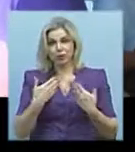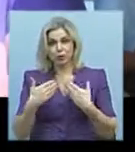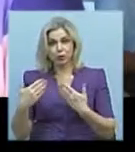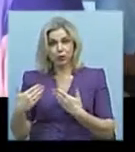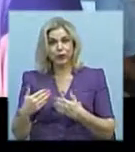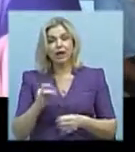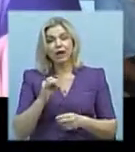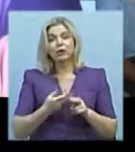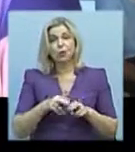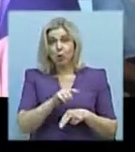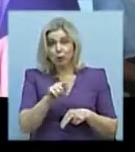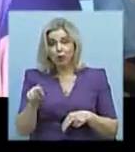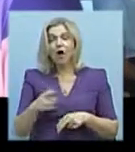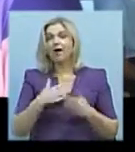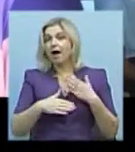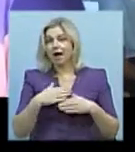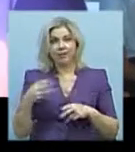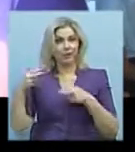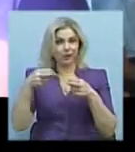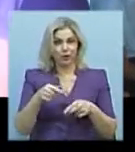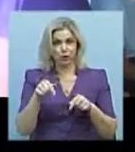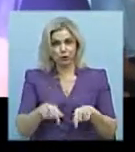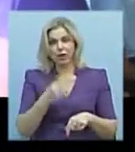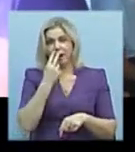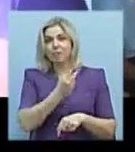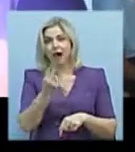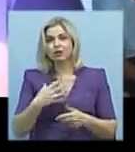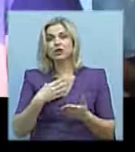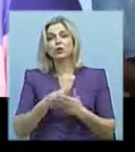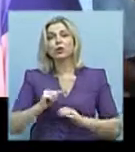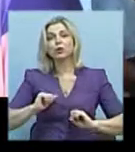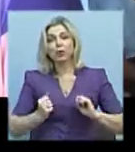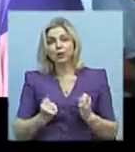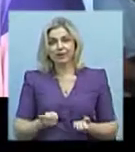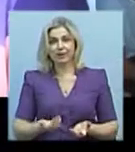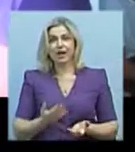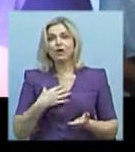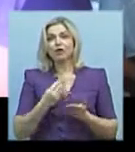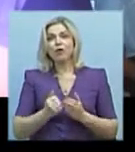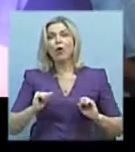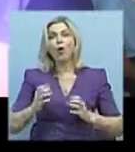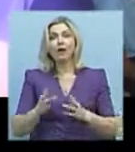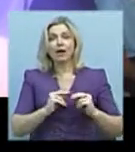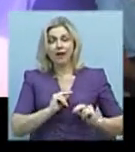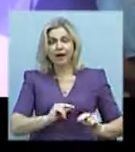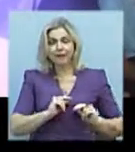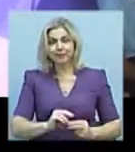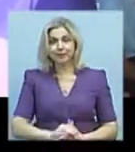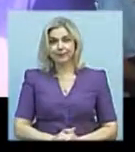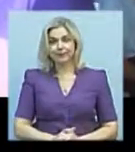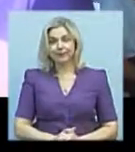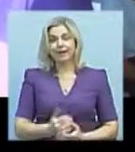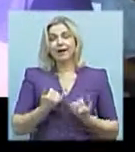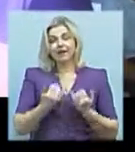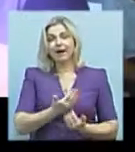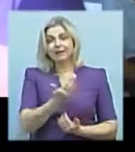стосунків. Тому вони з радістю їдуть сюди, бачать своїх друзів, своїх колег, і ну, для